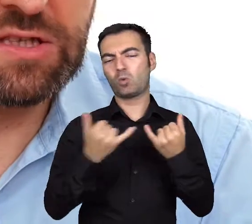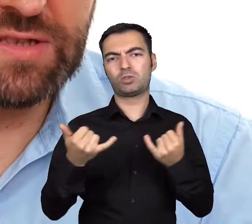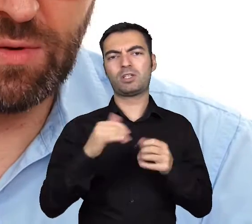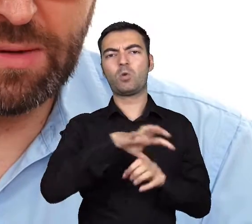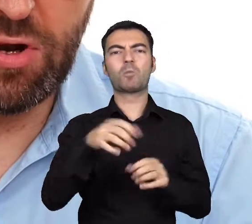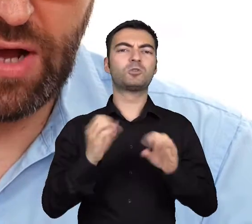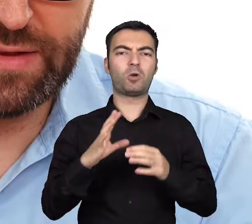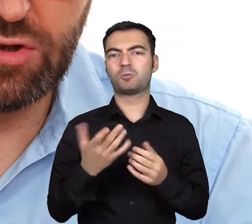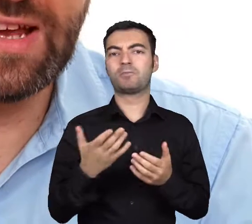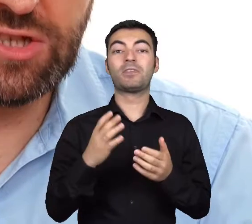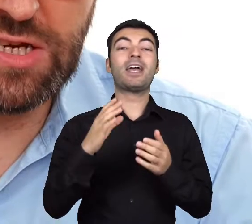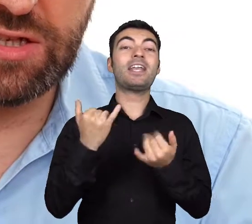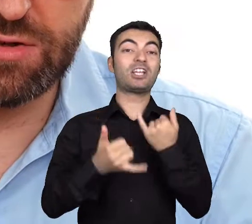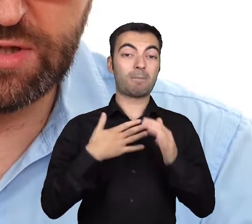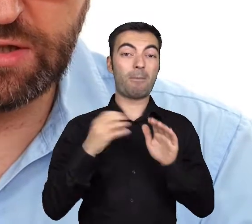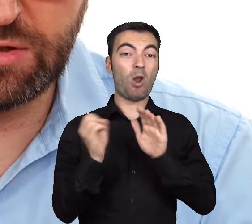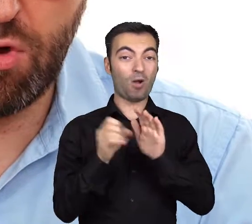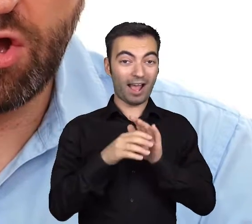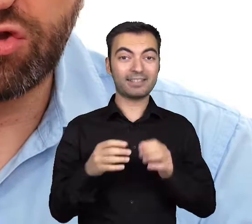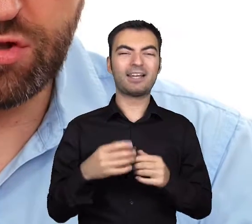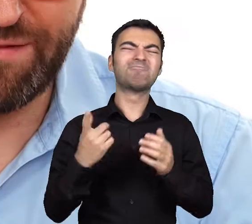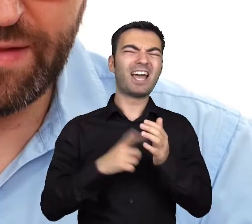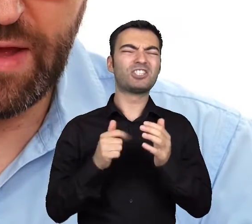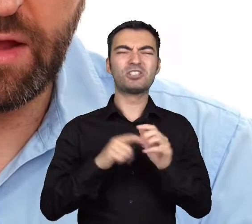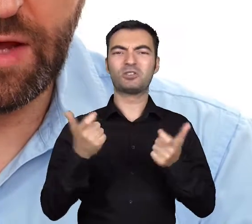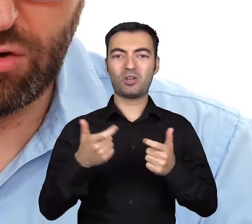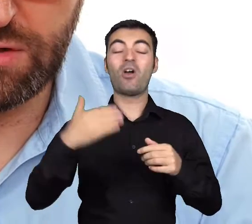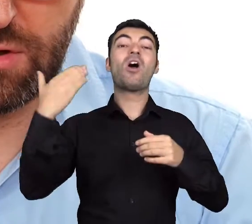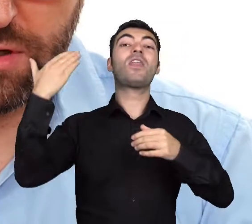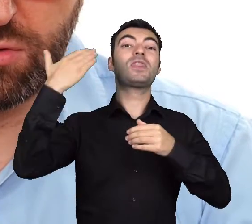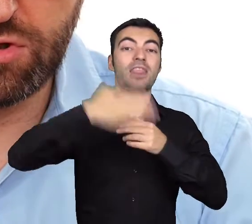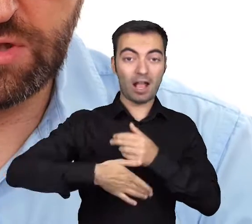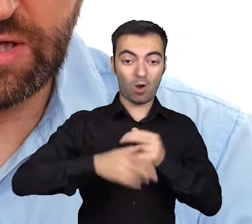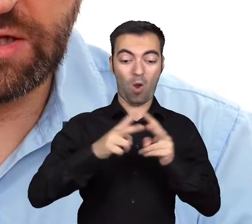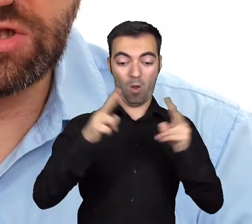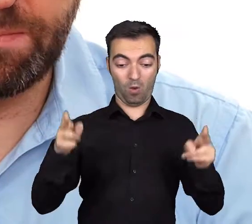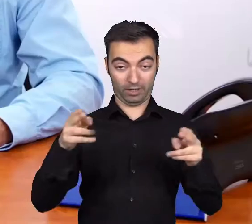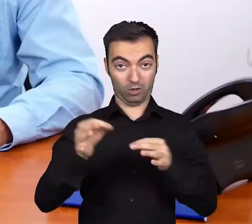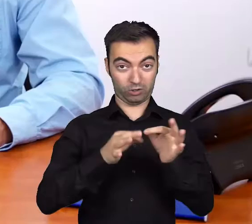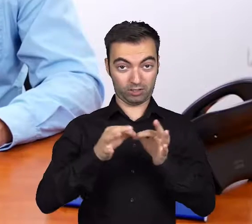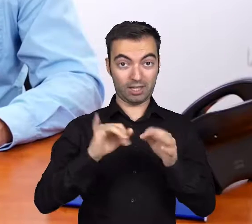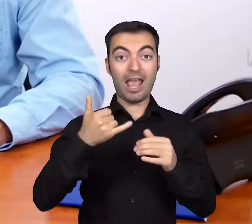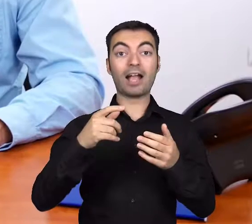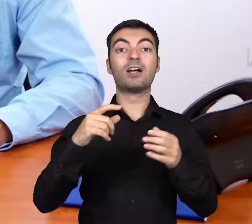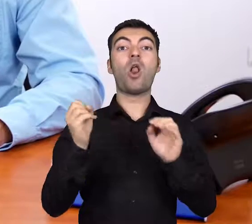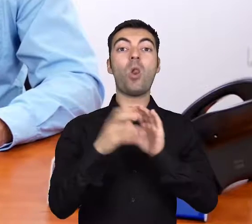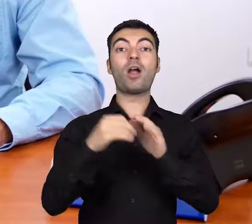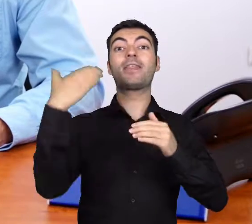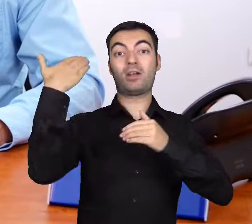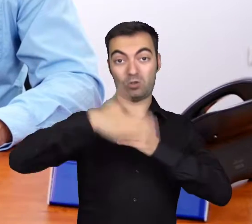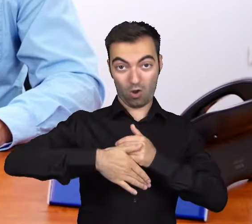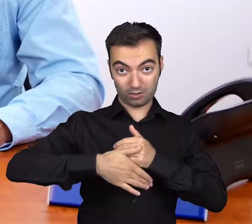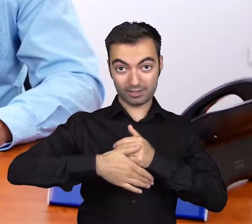trybie. Jeśli zakładamy lokatę, to najczęściej odsetki są dodawane na koniec okresu oszczędzania, czyli po zakończeniu lokaty,